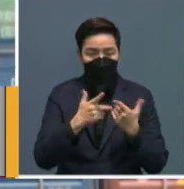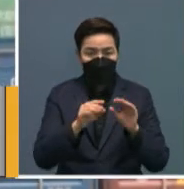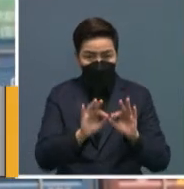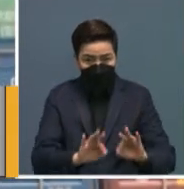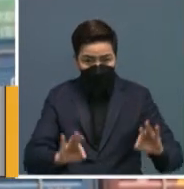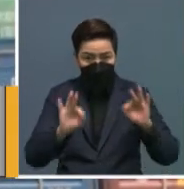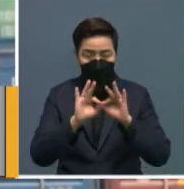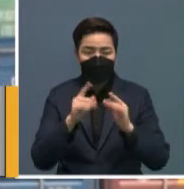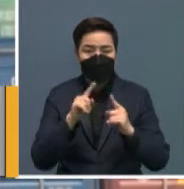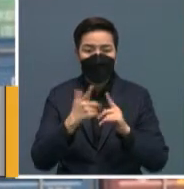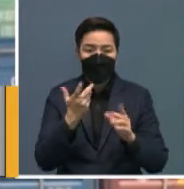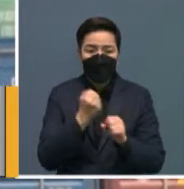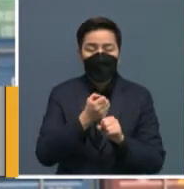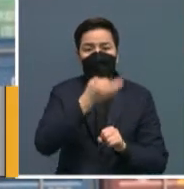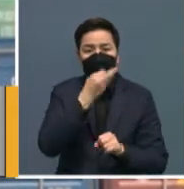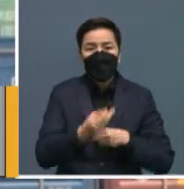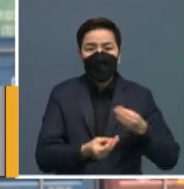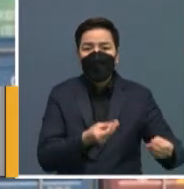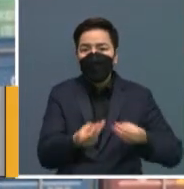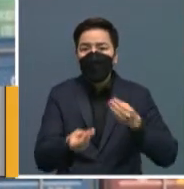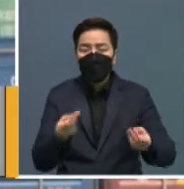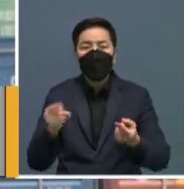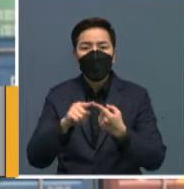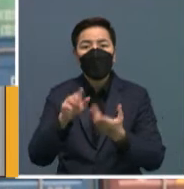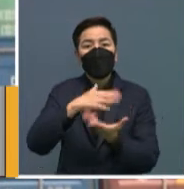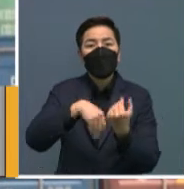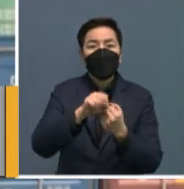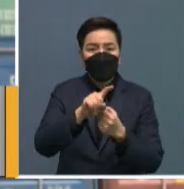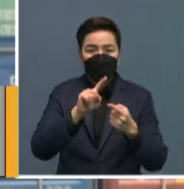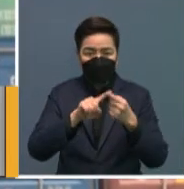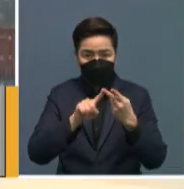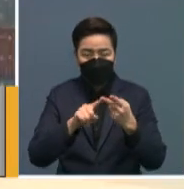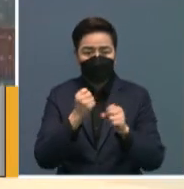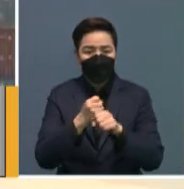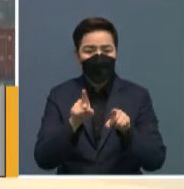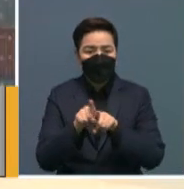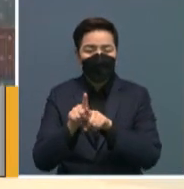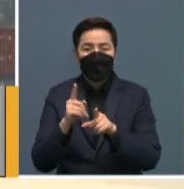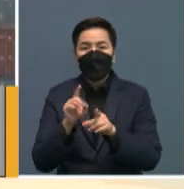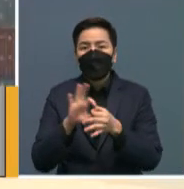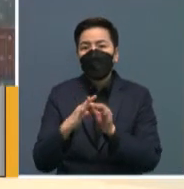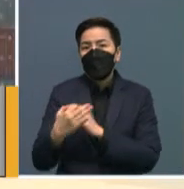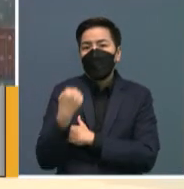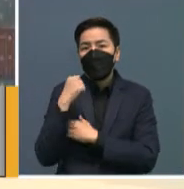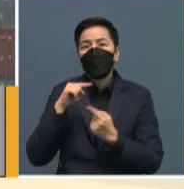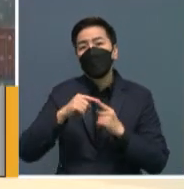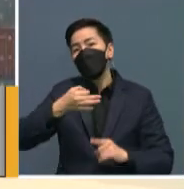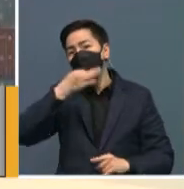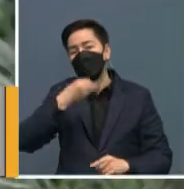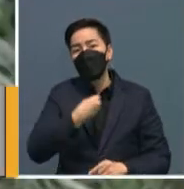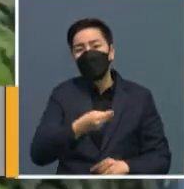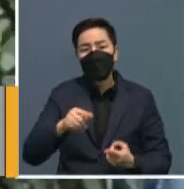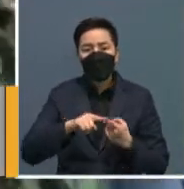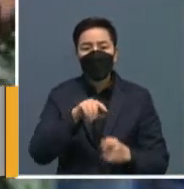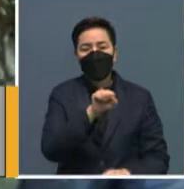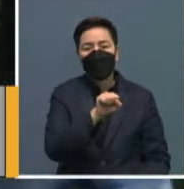จำเป็นเรื่องของการสร้างงานเพื่อฟื้นฟูเศรษฐกิจในภาพรวมแล้วก็การสร้างเสถียรภาพของความมั่นคงด้านอาชีพโดยเฉพาะ